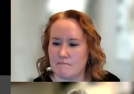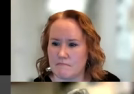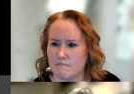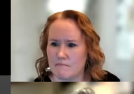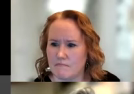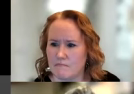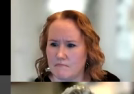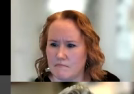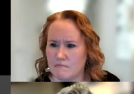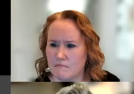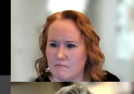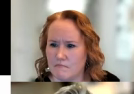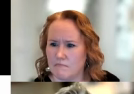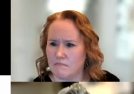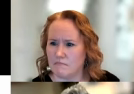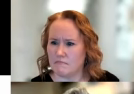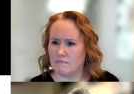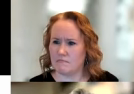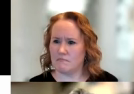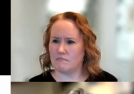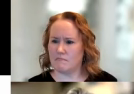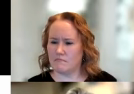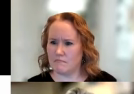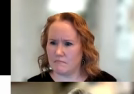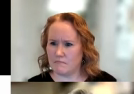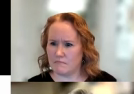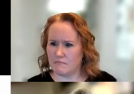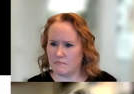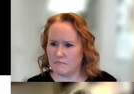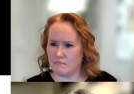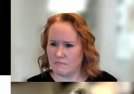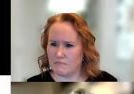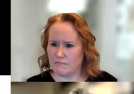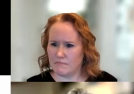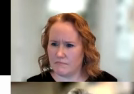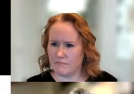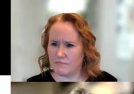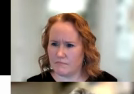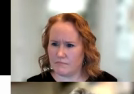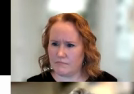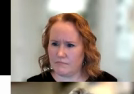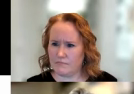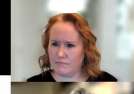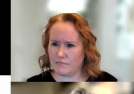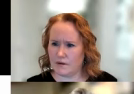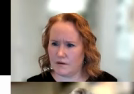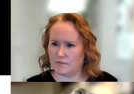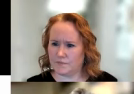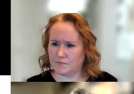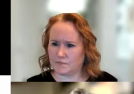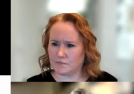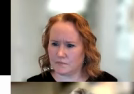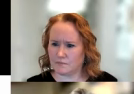som den ligger. Først det viktig å fortsatt holde fast ved